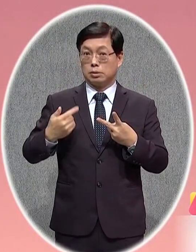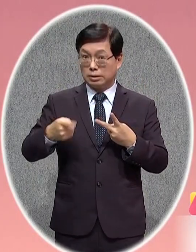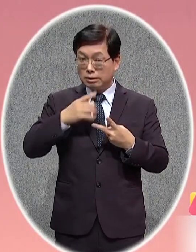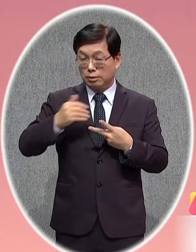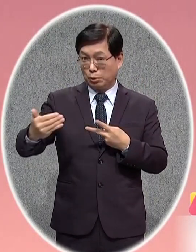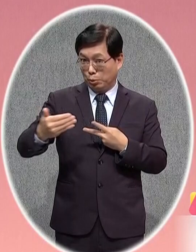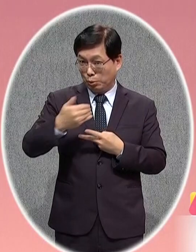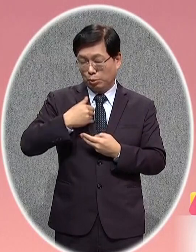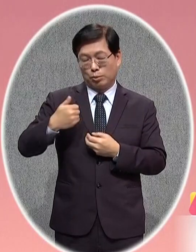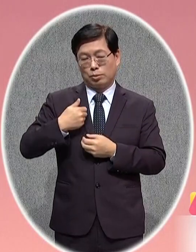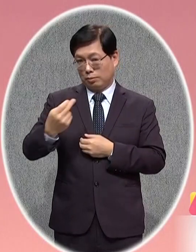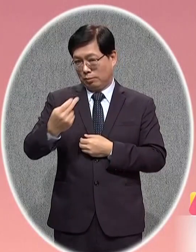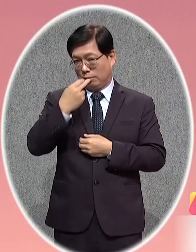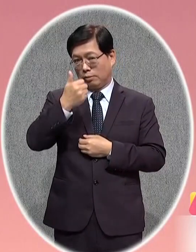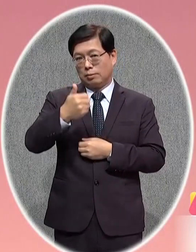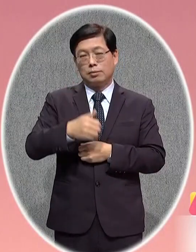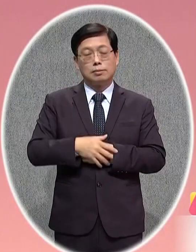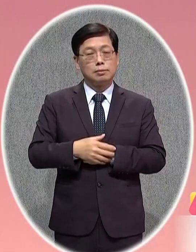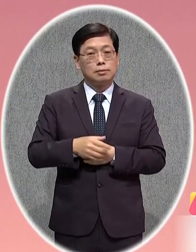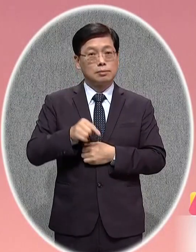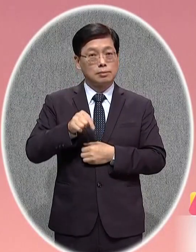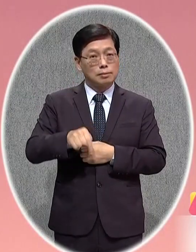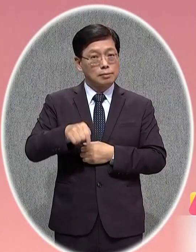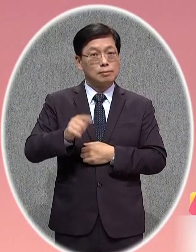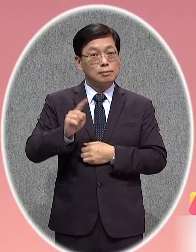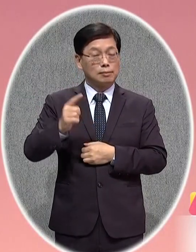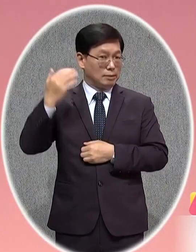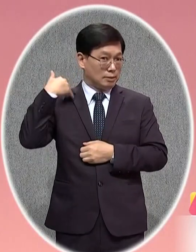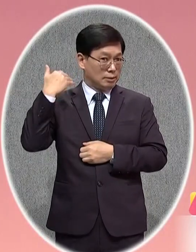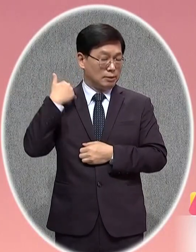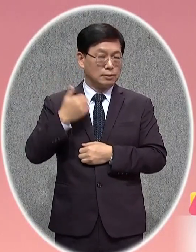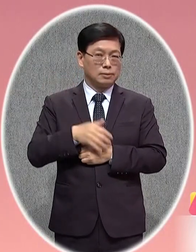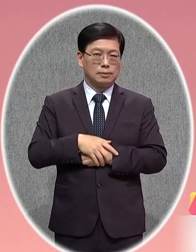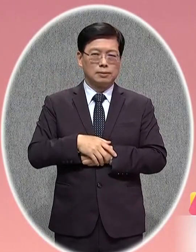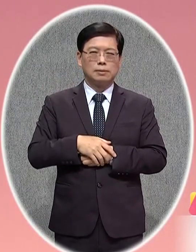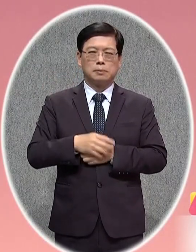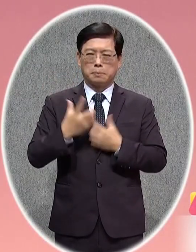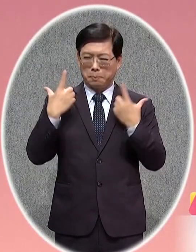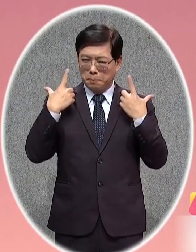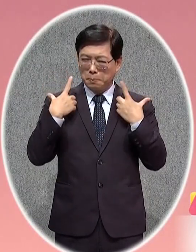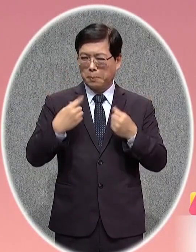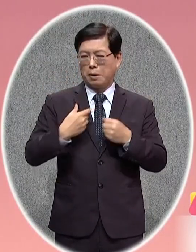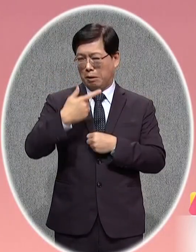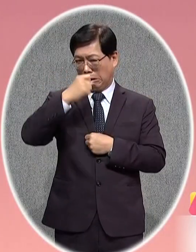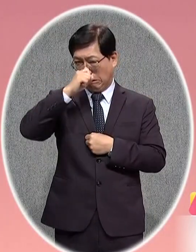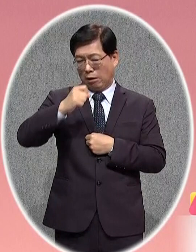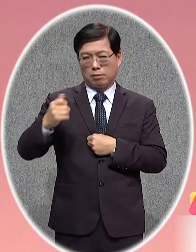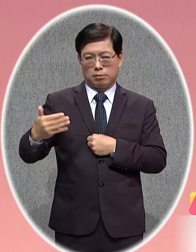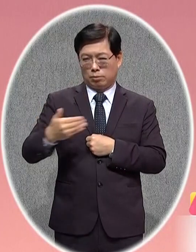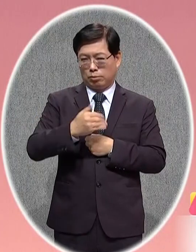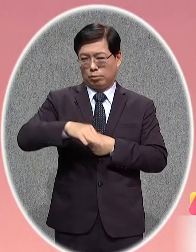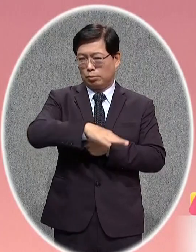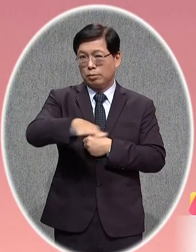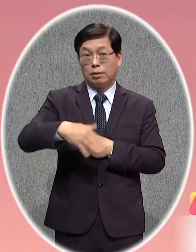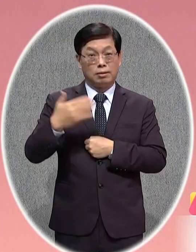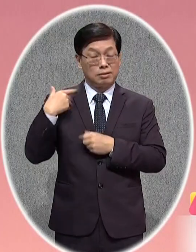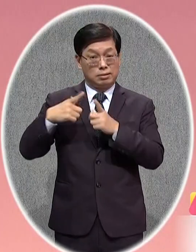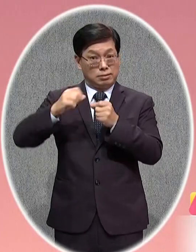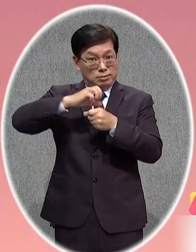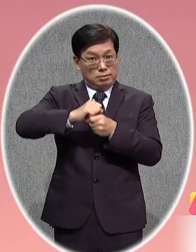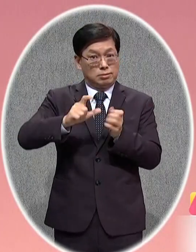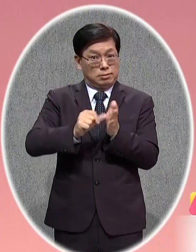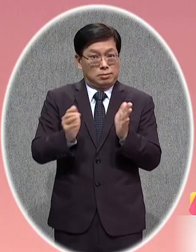晒鱼的香味。事实上这个地方在过去以来都是非常好的渔场，在日治时